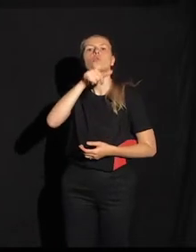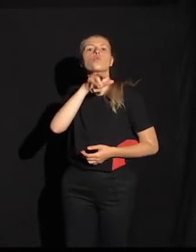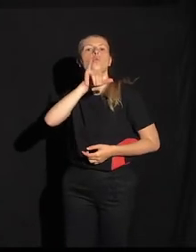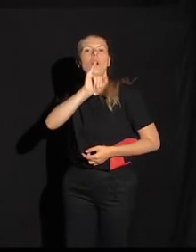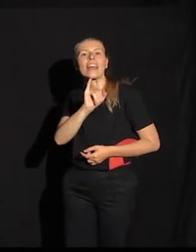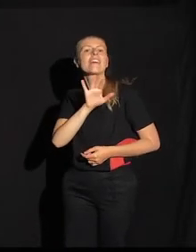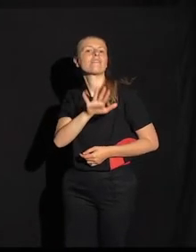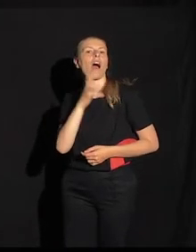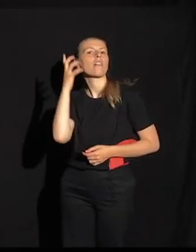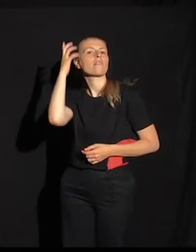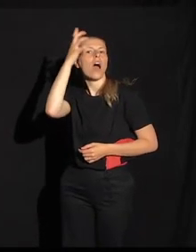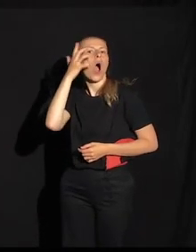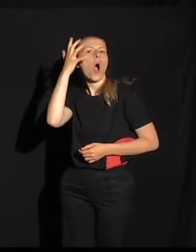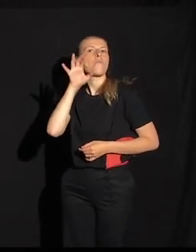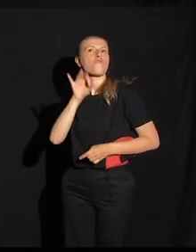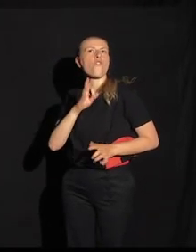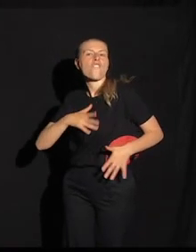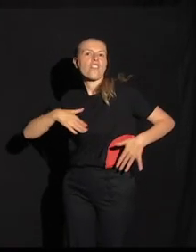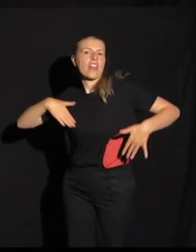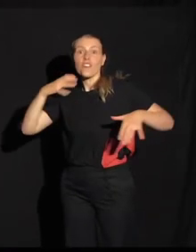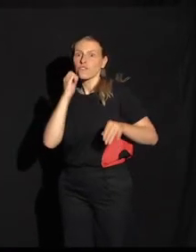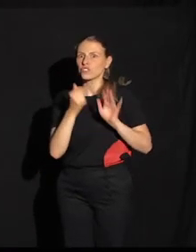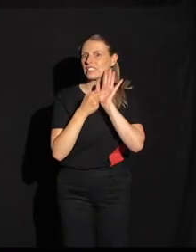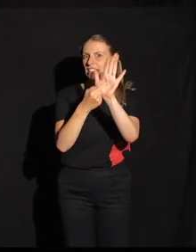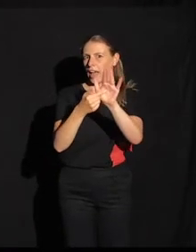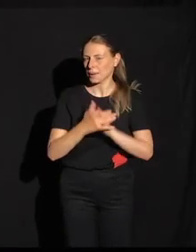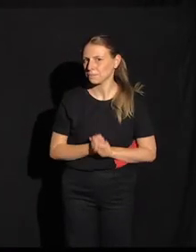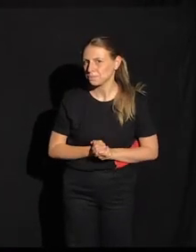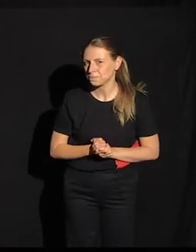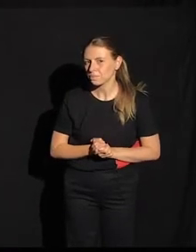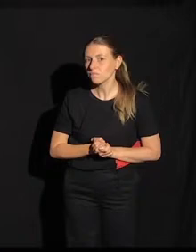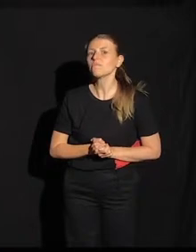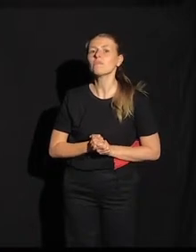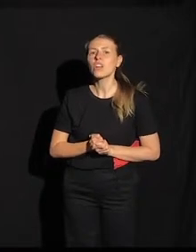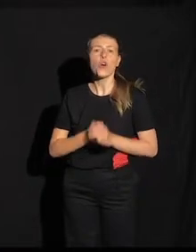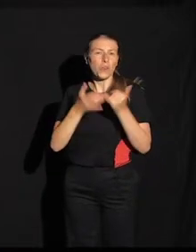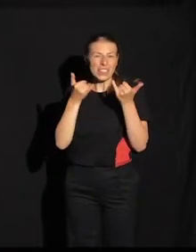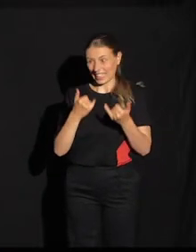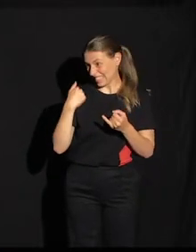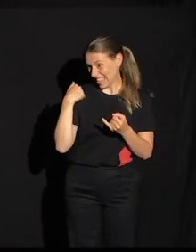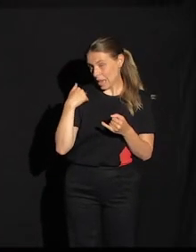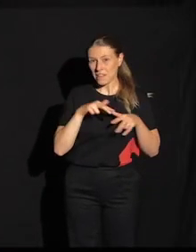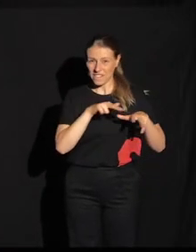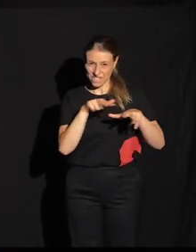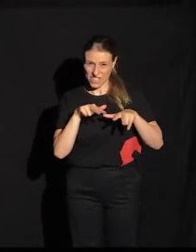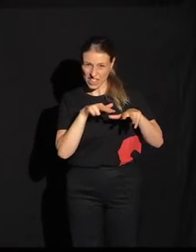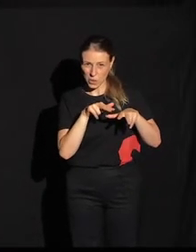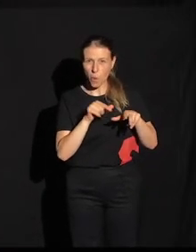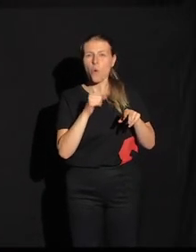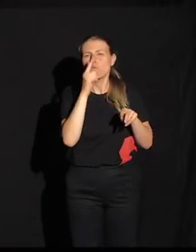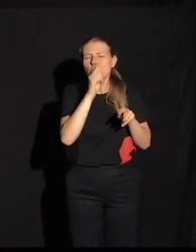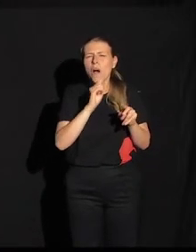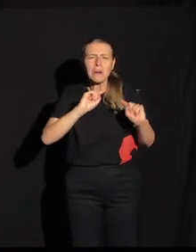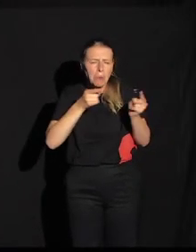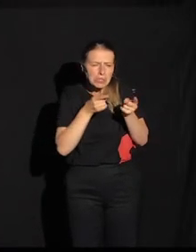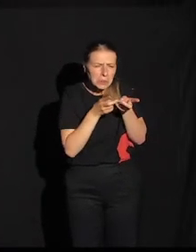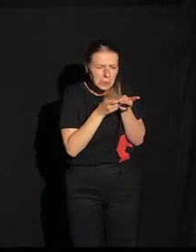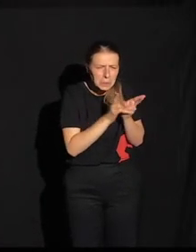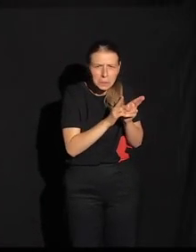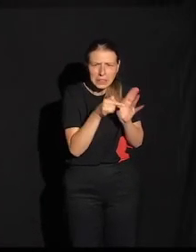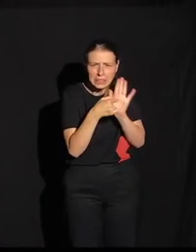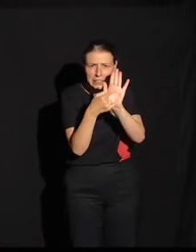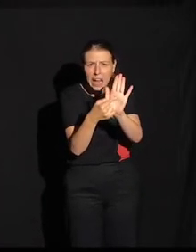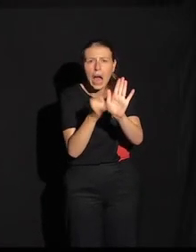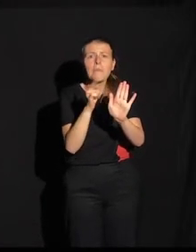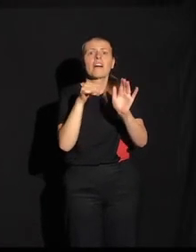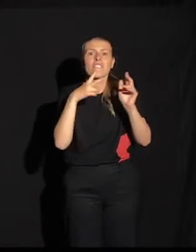wie gesagt, das, was wir hier gesehen haben, kleine, ganz kleine Elemente, die haben sich zu einem ganz großen Stück gefügt.